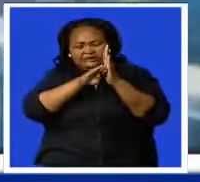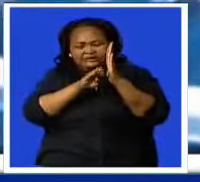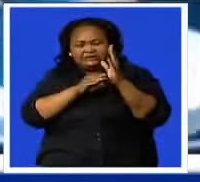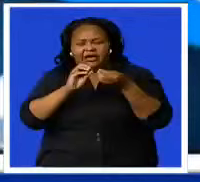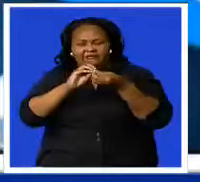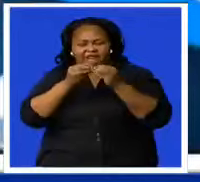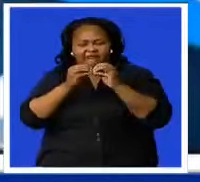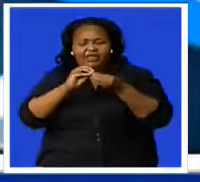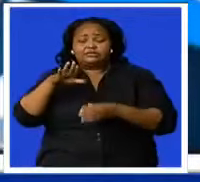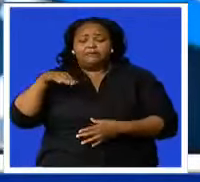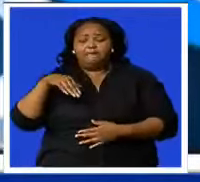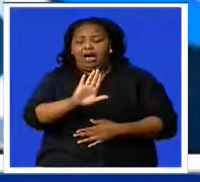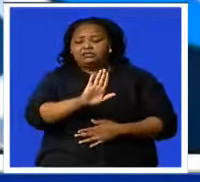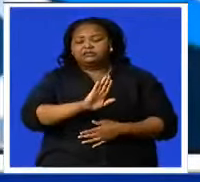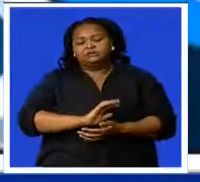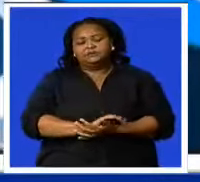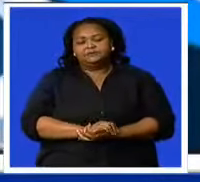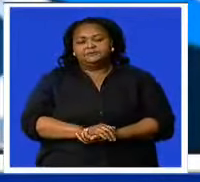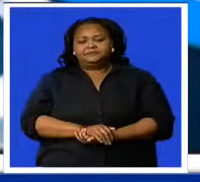kuqala.